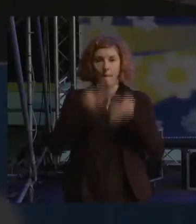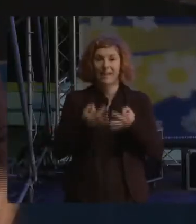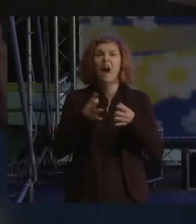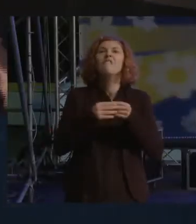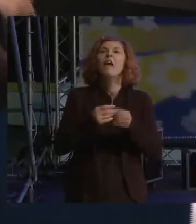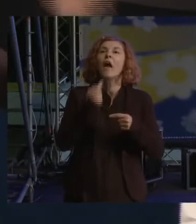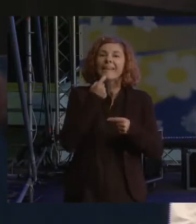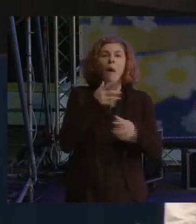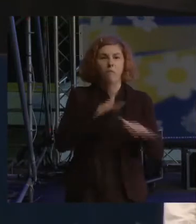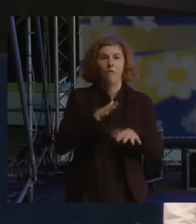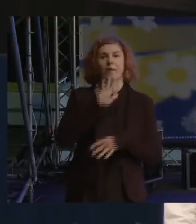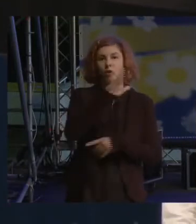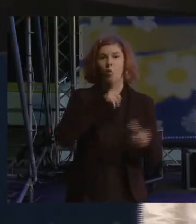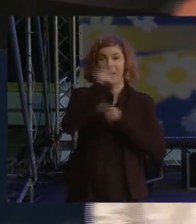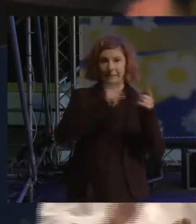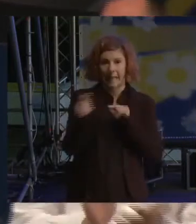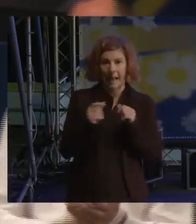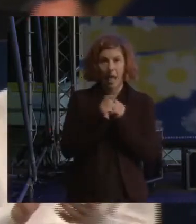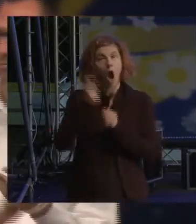e ora i numeri